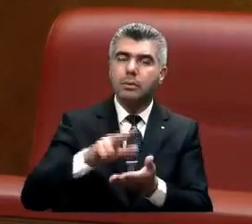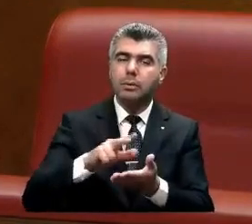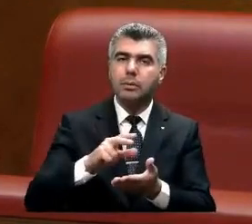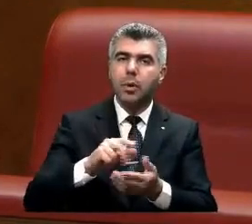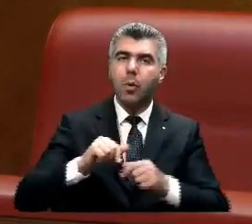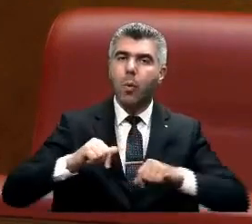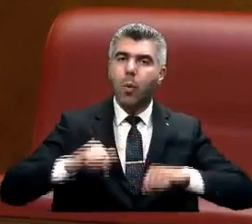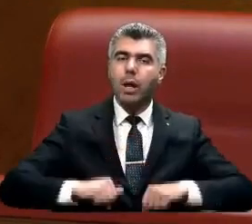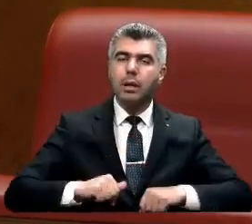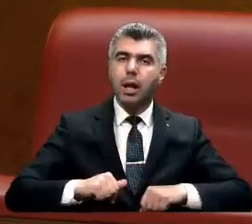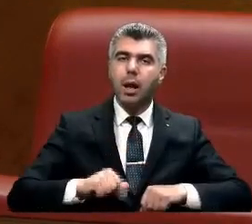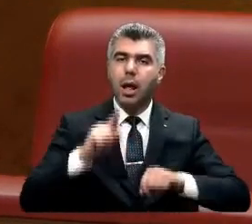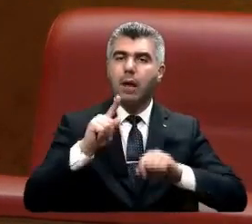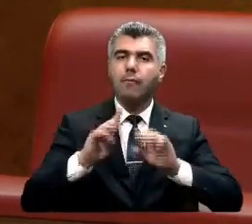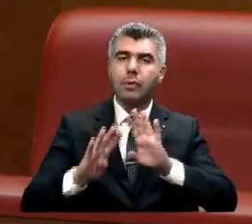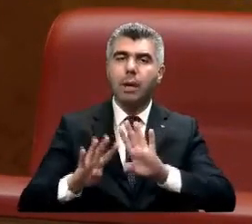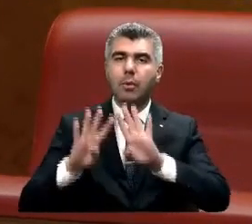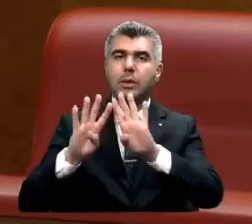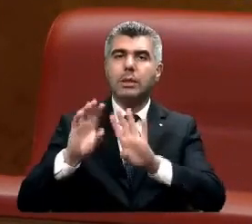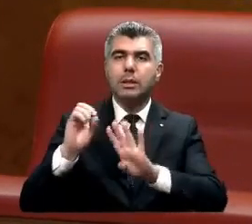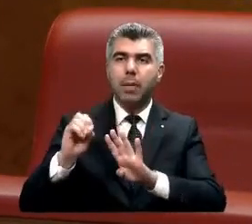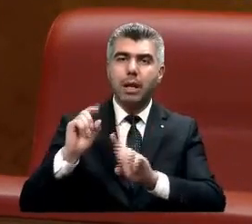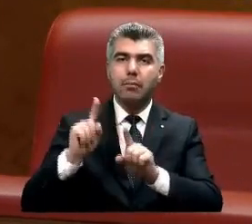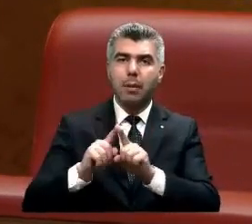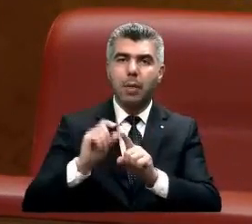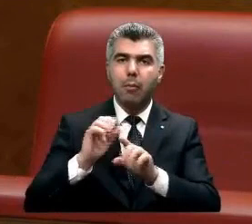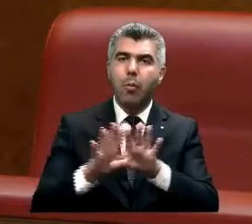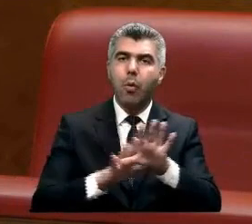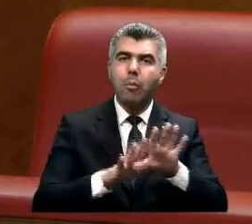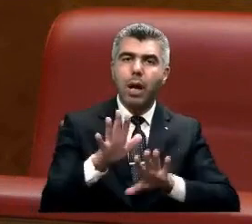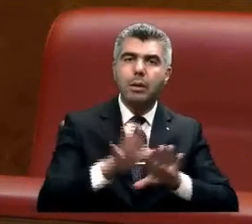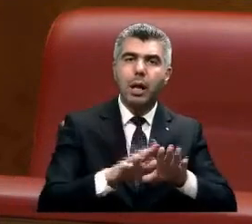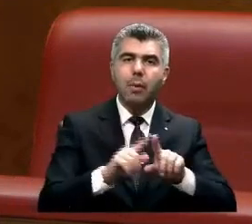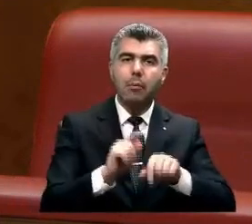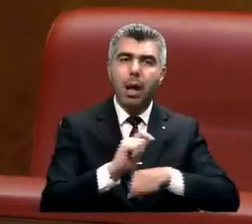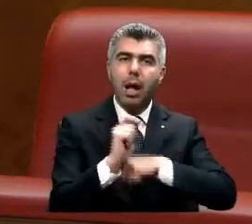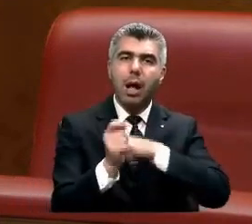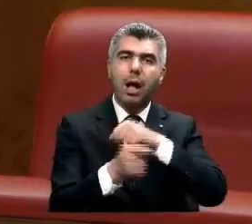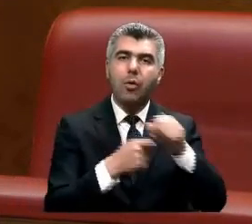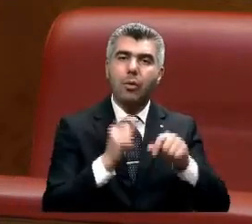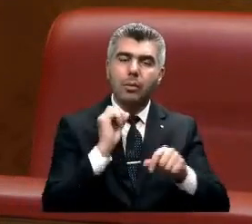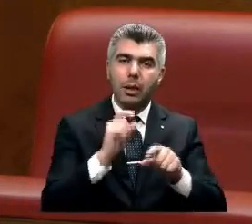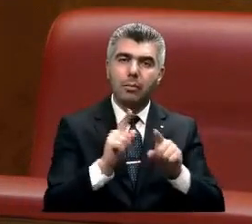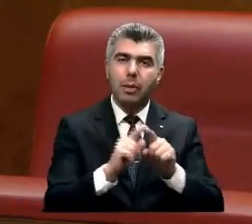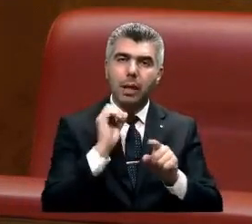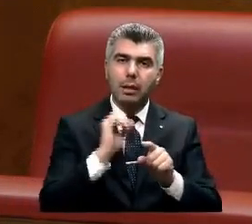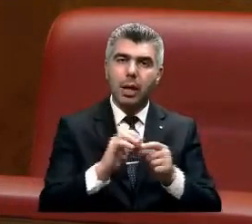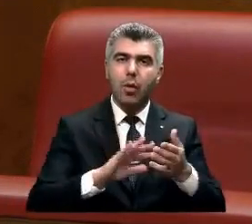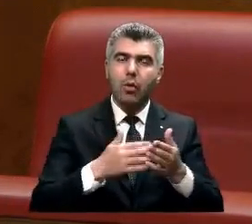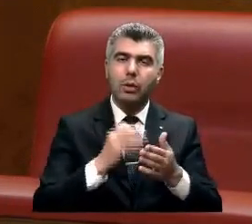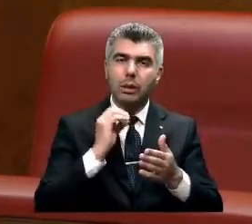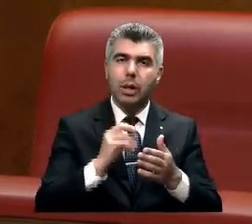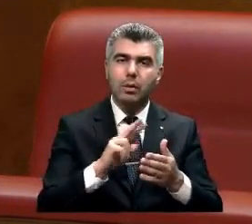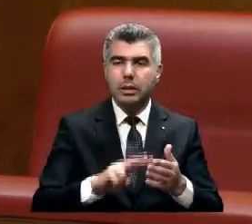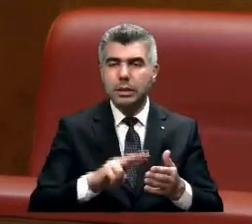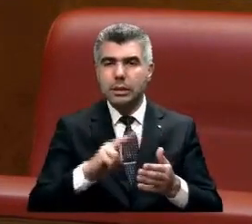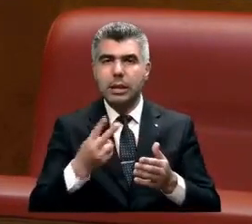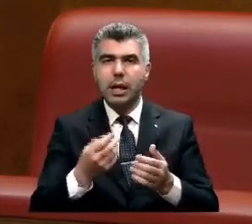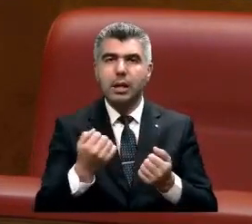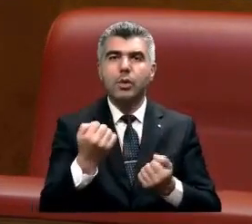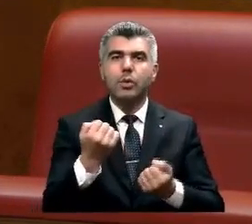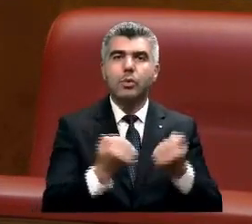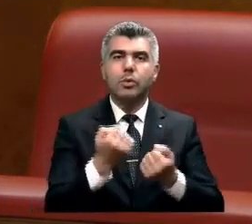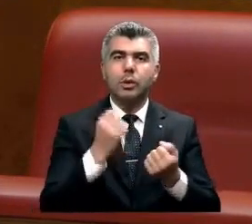الثمانينات عدد من المبادرات من اجل تطوير النقل العمومي والعالم القروي ابتداء من خلق فئه النقل المزدوج سنه 1986